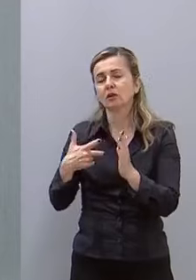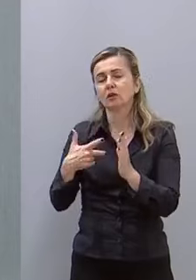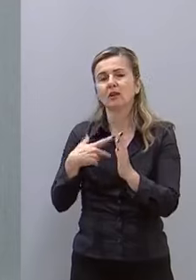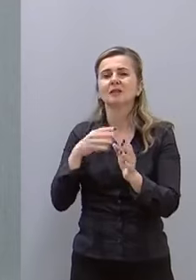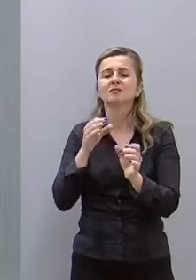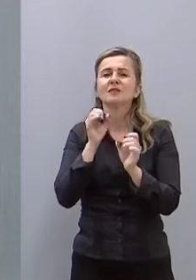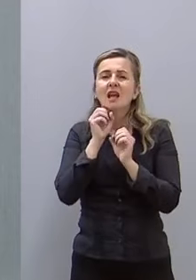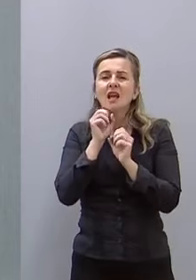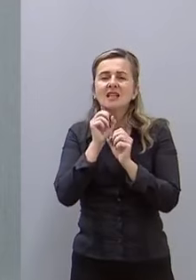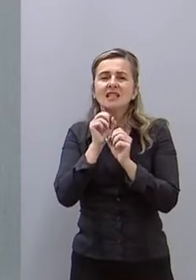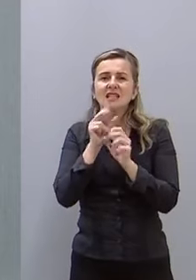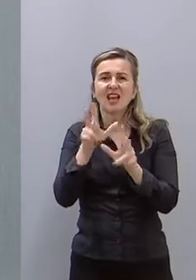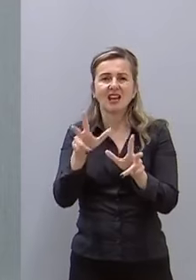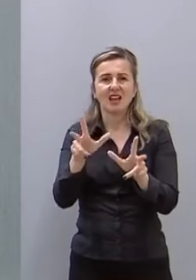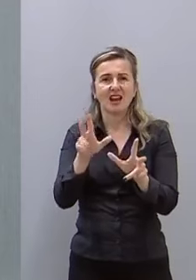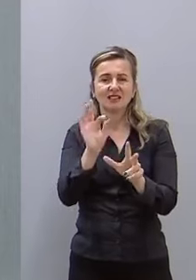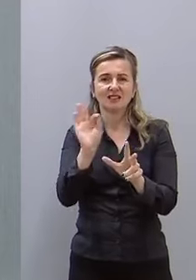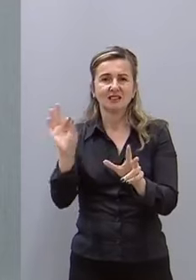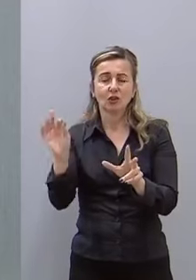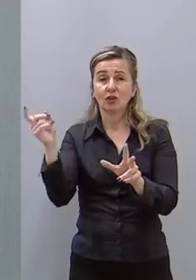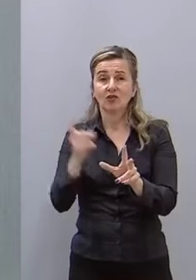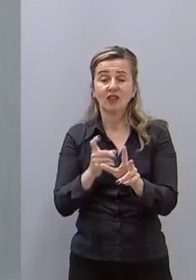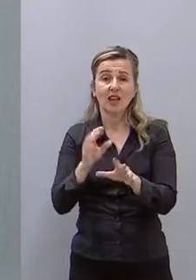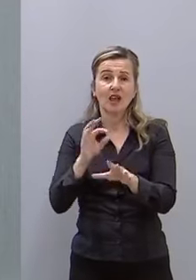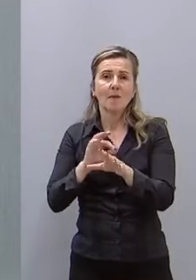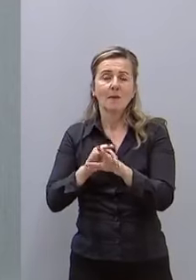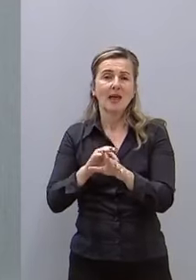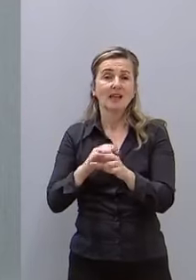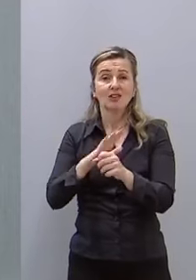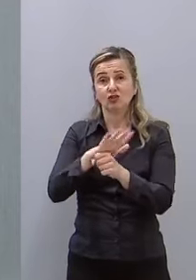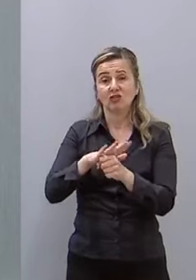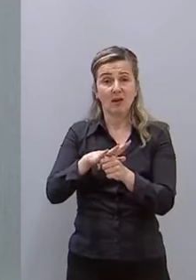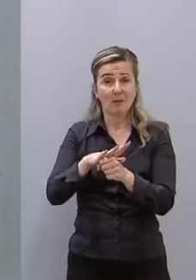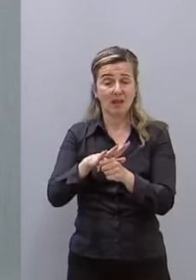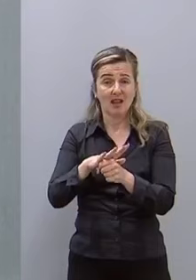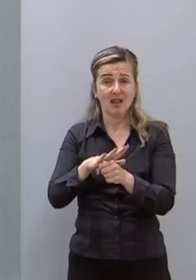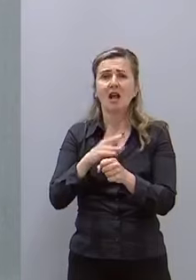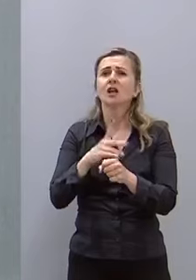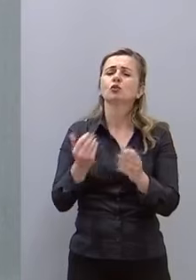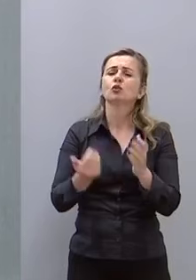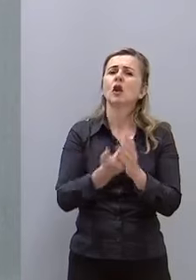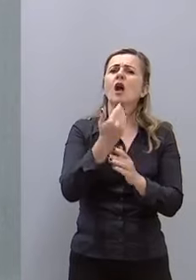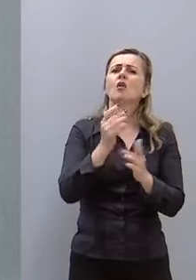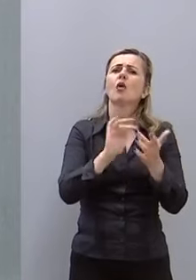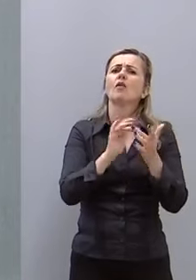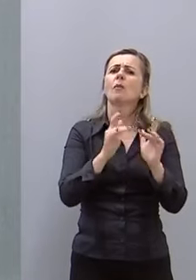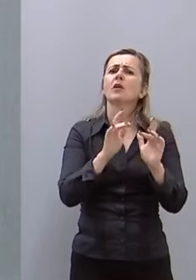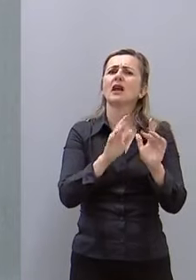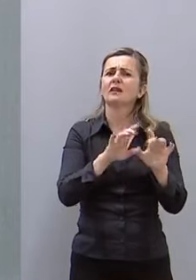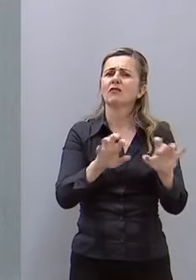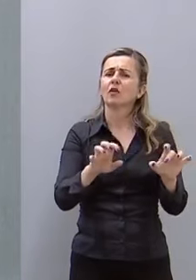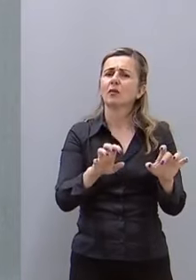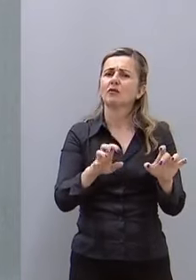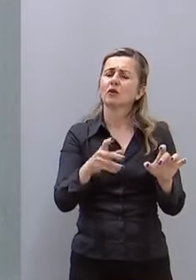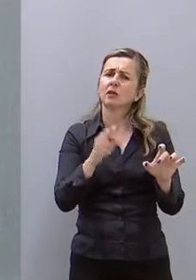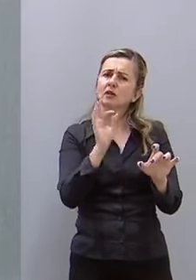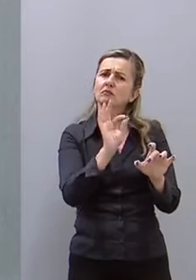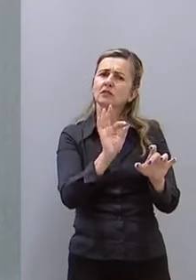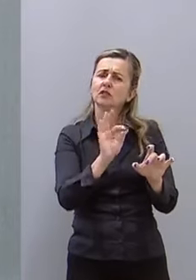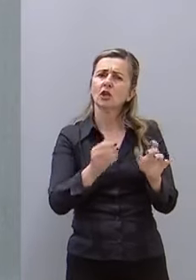segnalazioni da parte dei medici di famiglia su una nuova piattaforma informatica che è stata fatta che ci indica tutti i nuovi casi